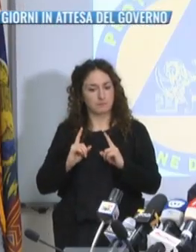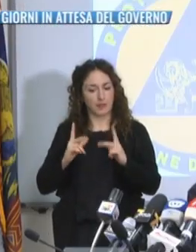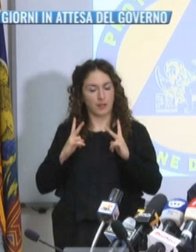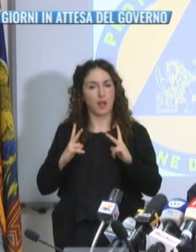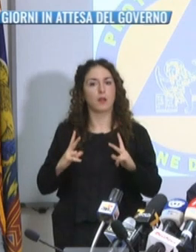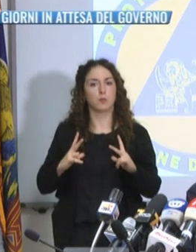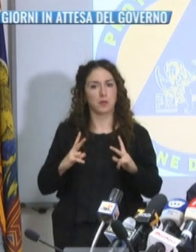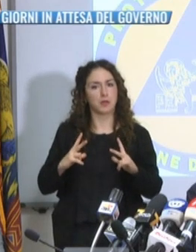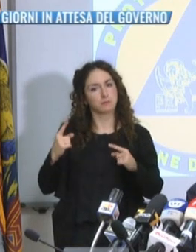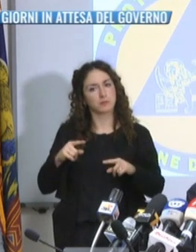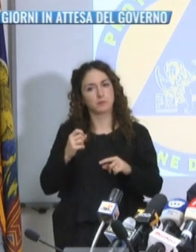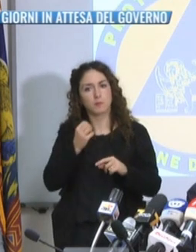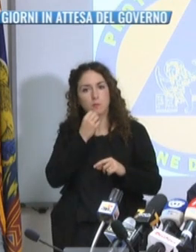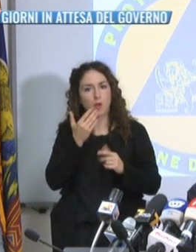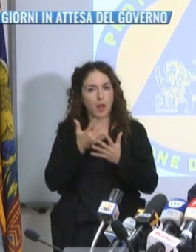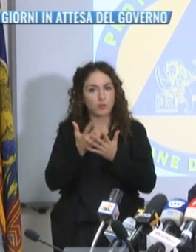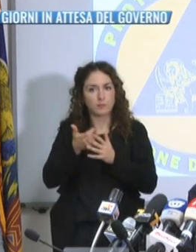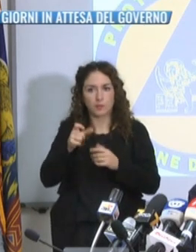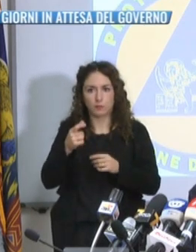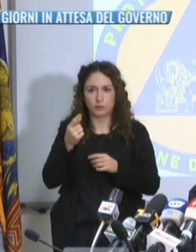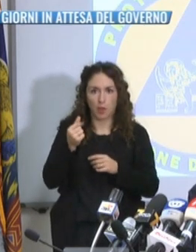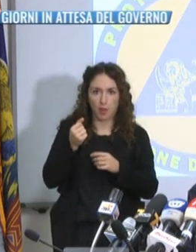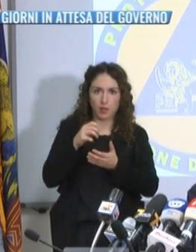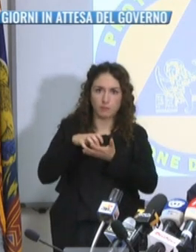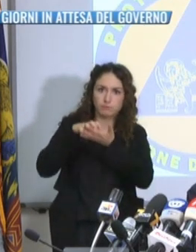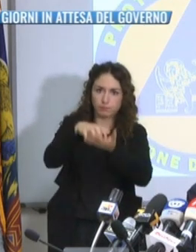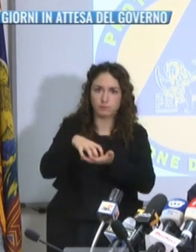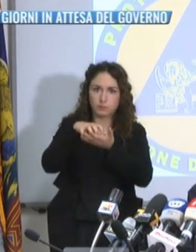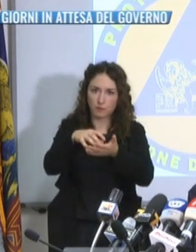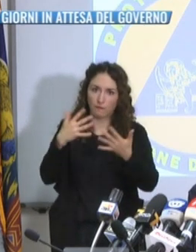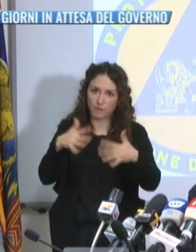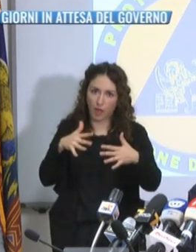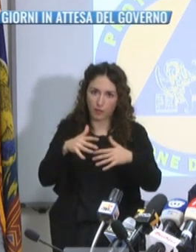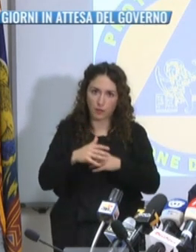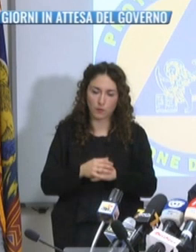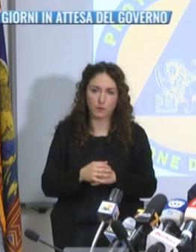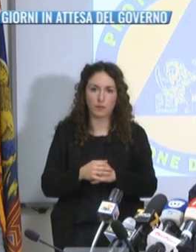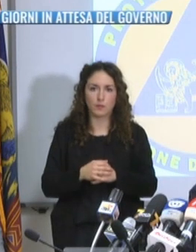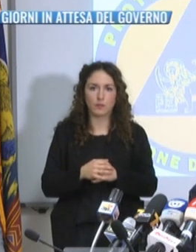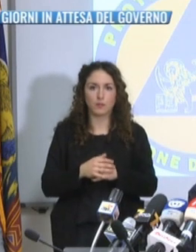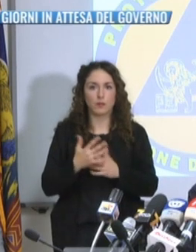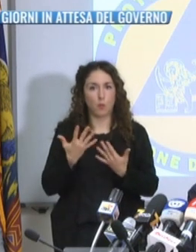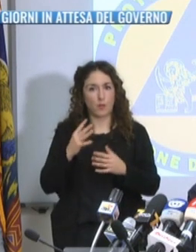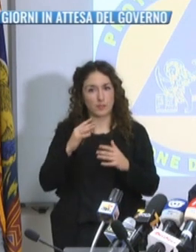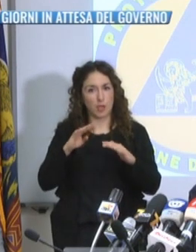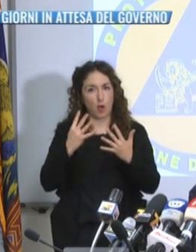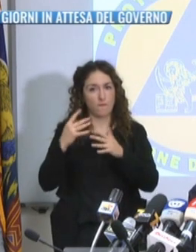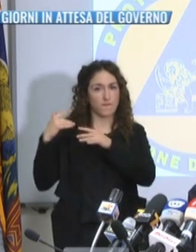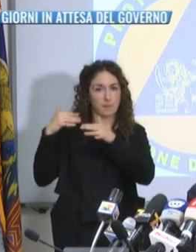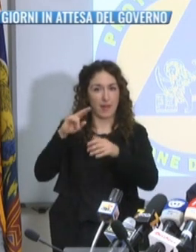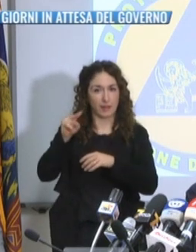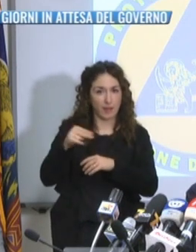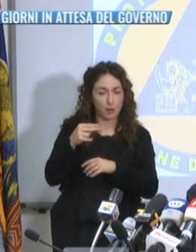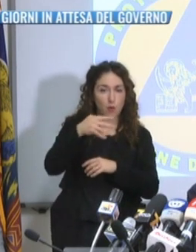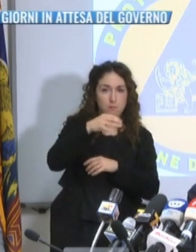una buona notizia di istituti soldi che sono stati investiti su mosè sue opere complementari si parla di quasi 9 miliardi di euro tra